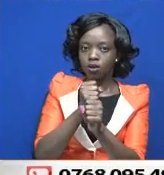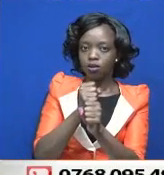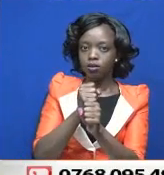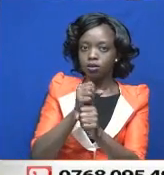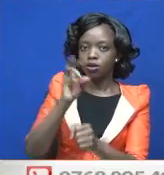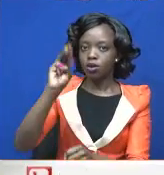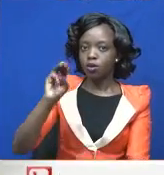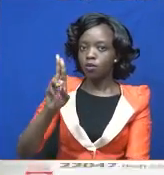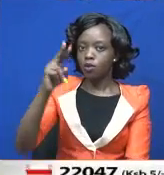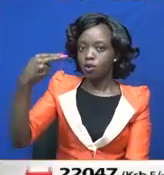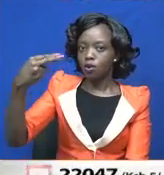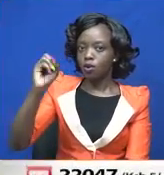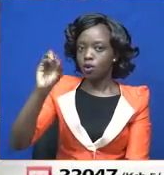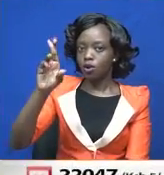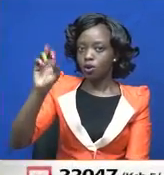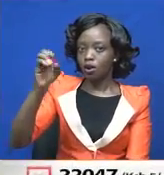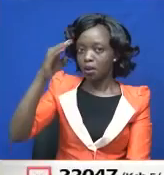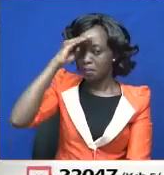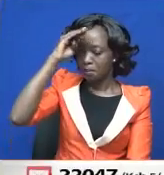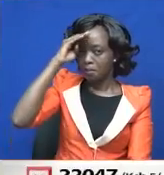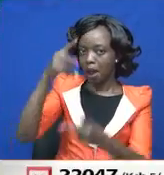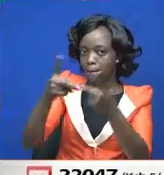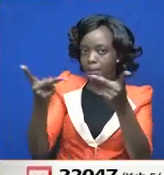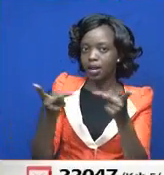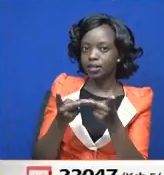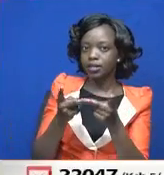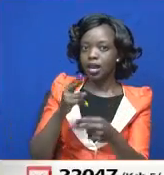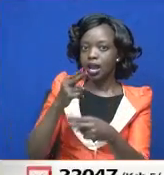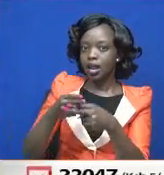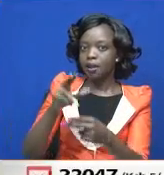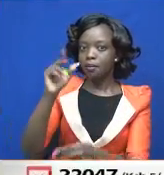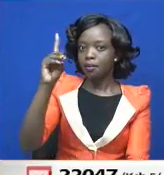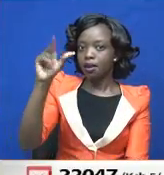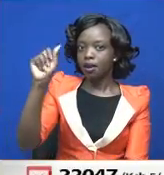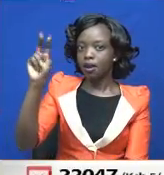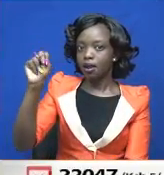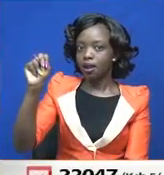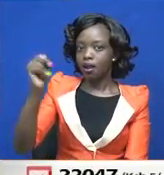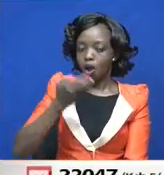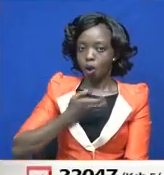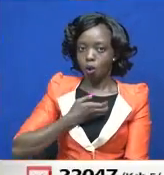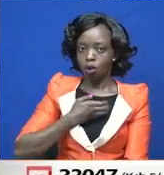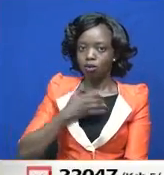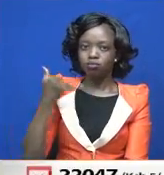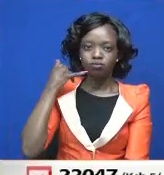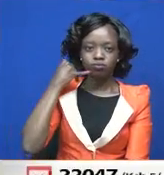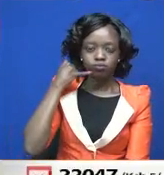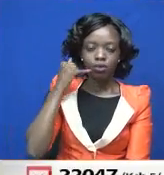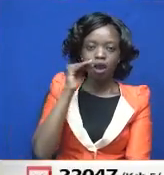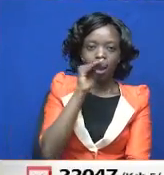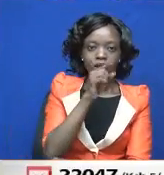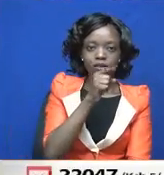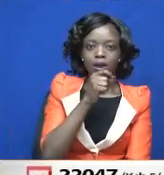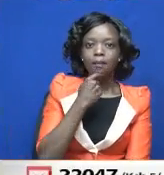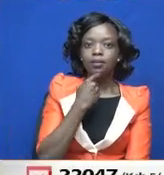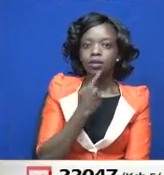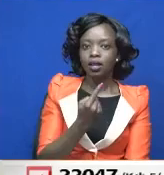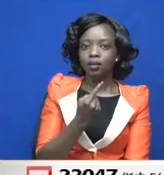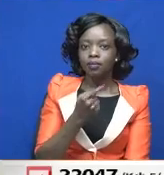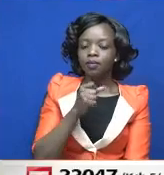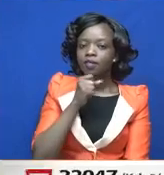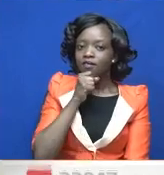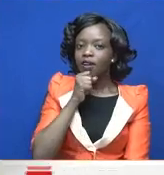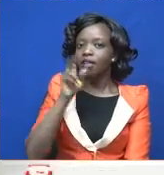Moroni kwa pub ingine, mwenye pub hiyo naitwa Dan Obon. Sasa huyo Dan Obon ndiye alipigia mimi simu akaniambia baba